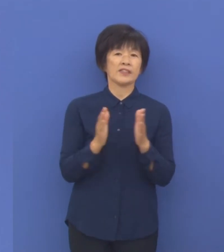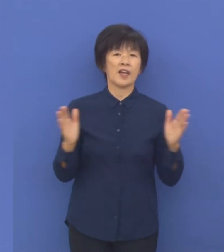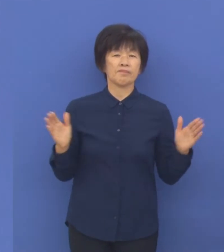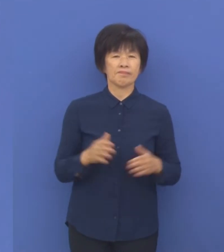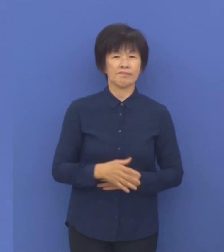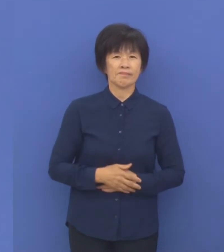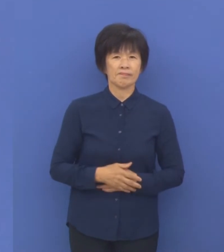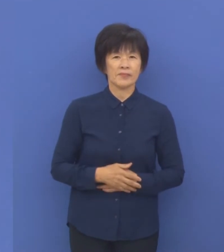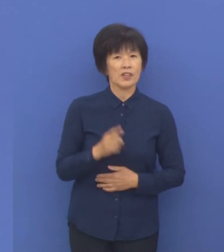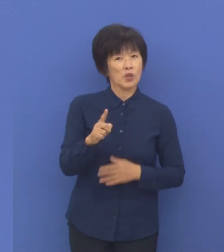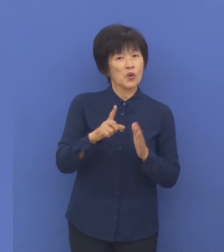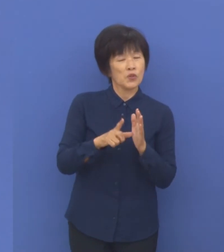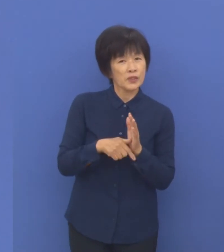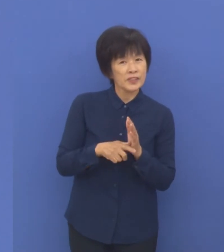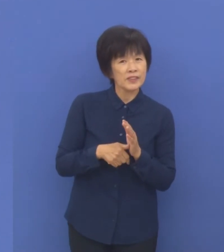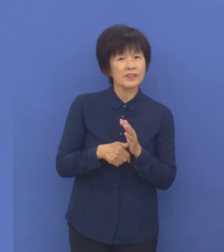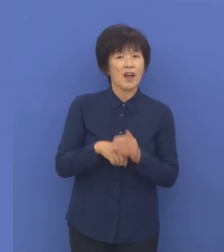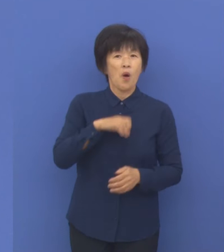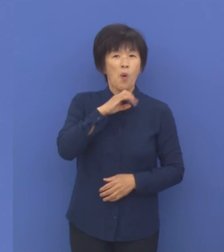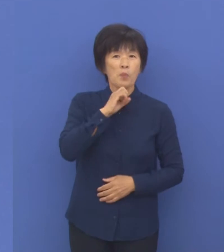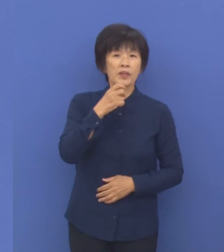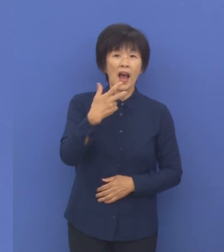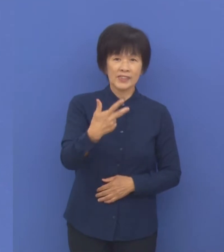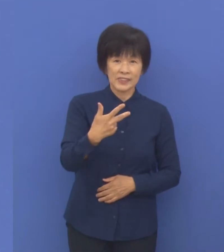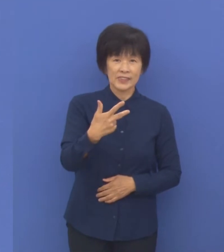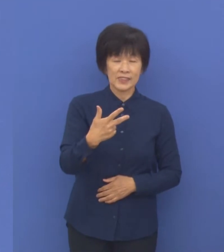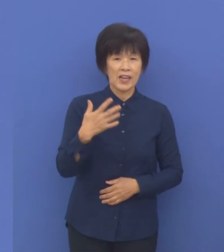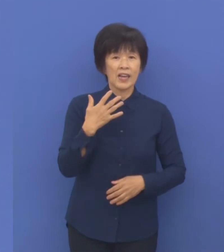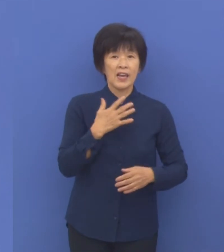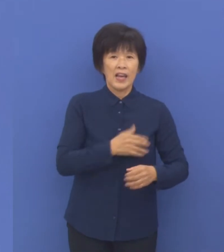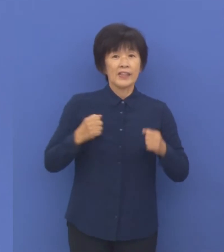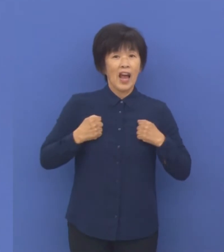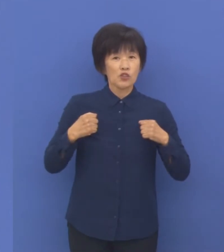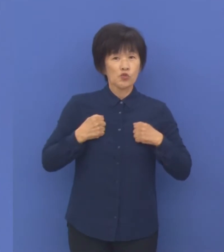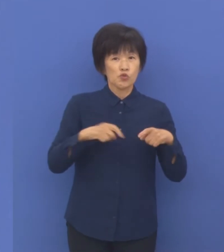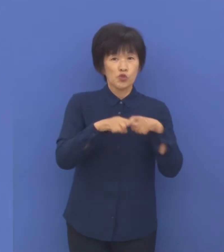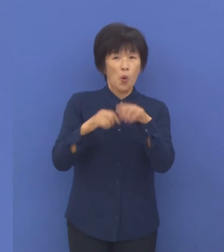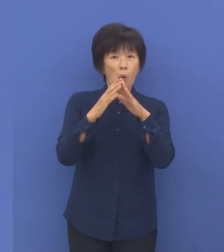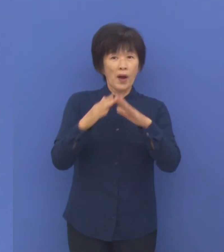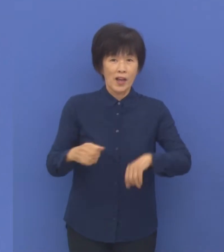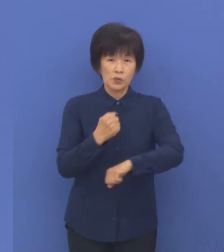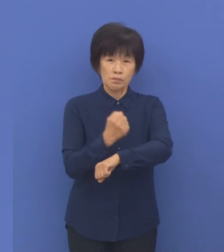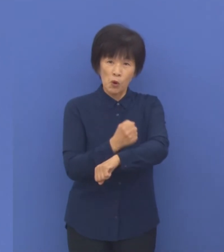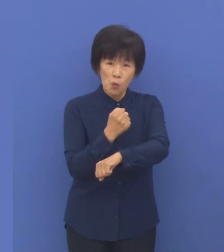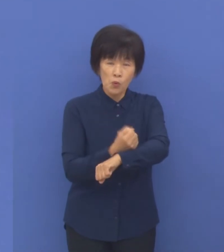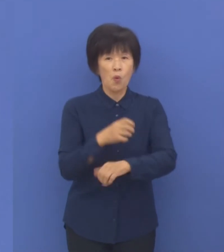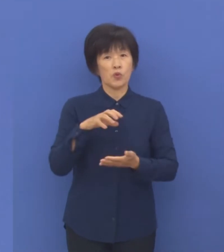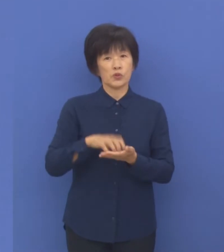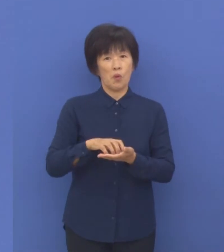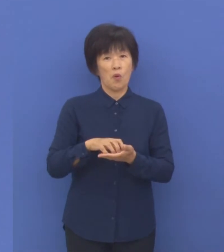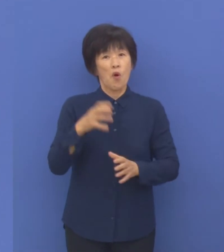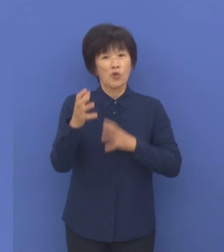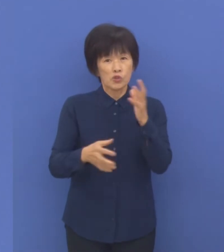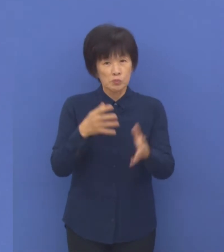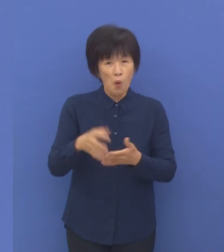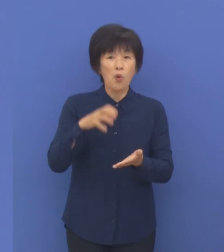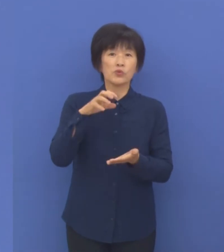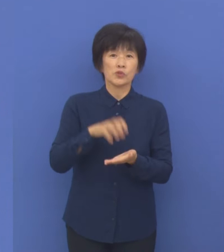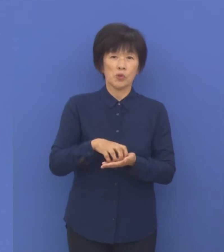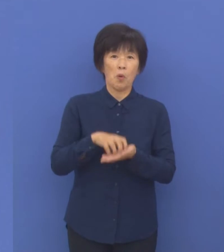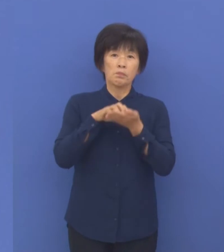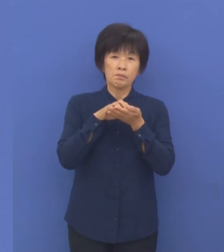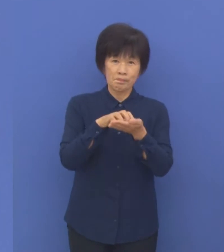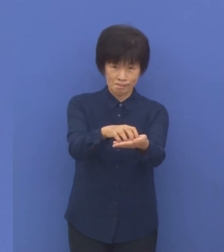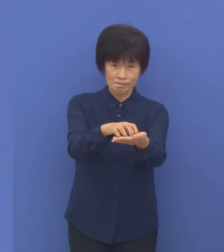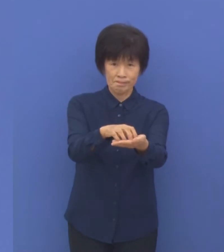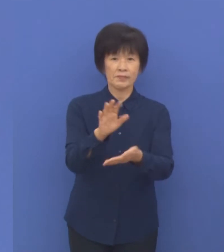ますその際オウムらしい体育協会体育功労賞スポーツ賞などの表彰